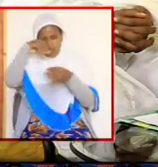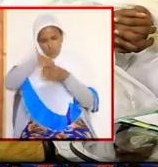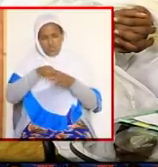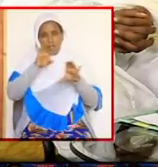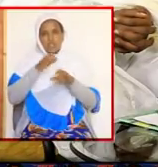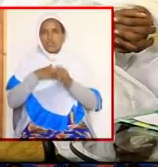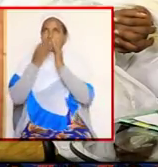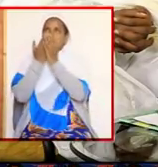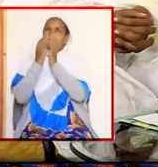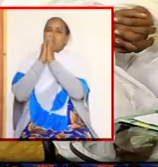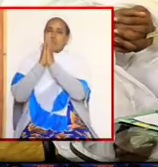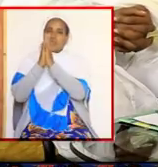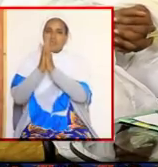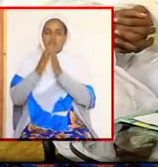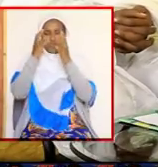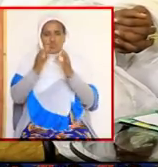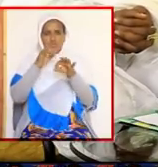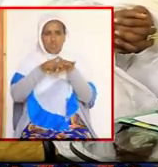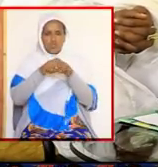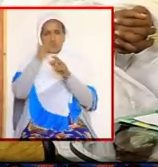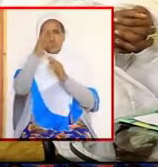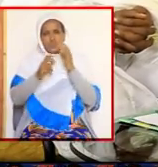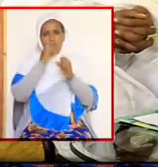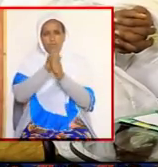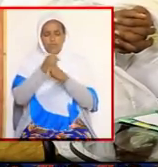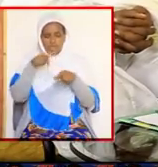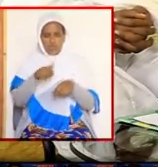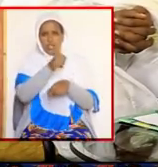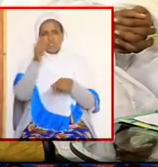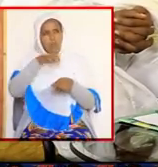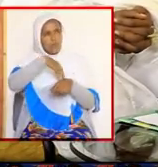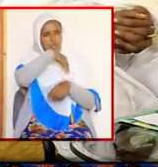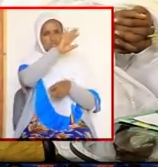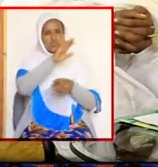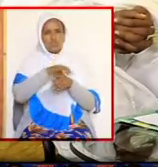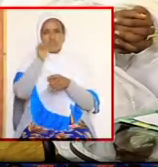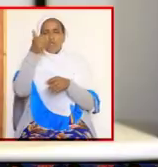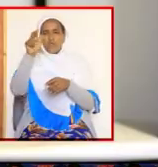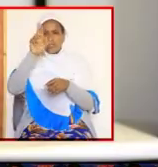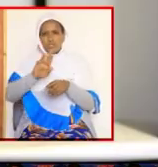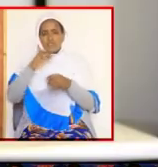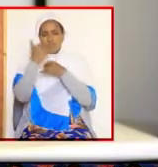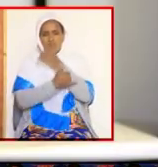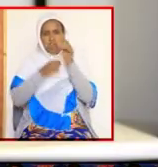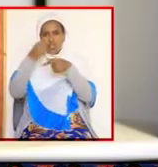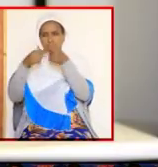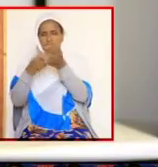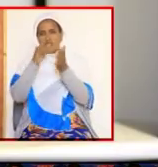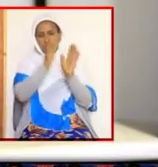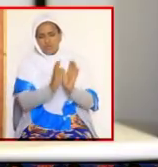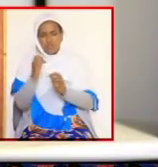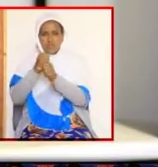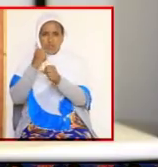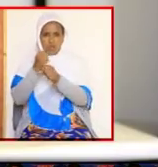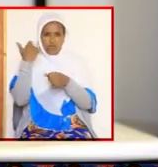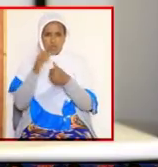አገልግሎቴን ከውስጥ አድርግልኝ እያልኩ ለምን ነበርና ለተወሰነ ጊዜ ለአንድ 3 ዓመት ከዚህ ከአዲስ አበባ ወጣ ብዬ ወደዚህ አርሲ ክፍለ ሀገር ሄጄ አንድ ድርጅት ውስጥ ሰራ